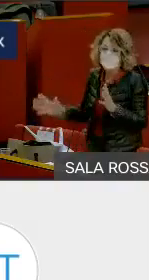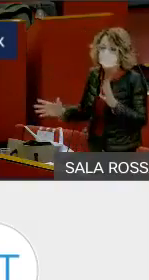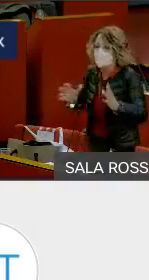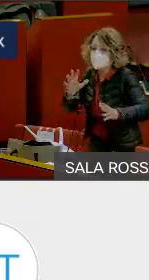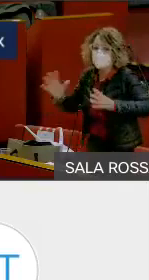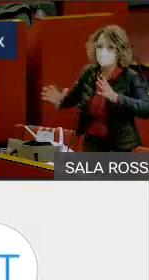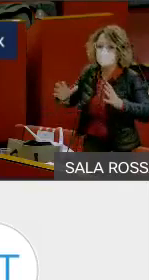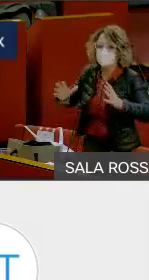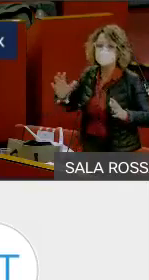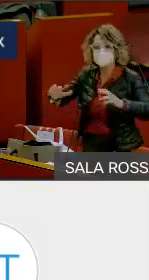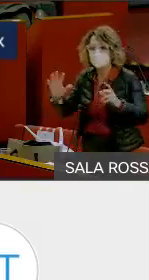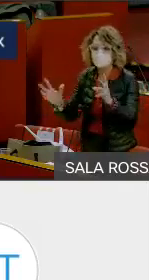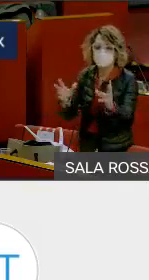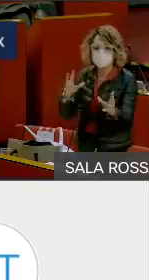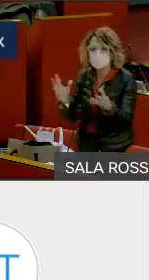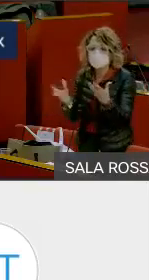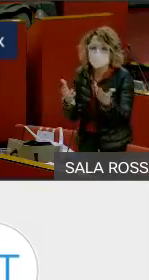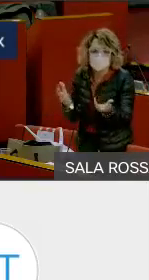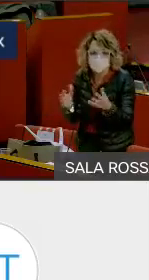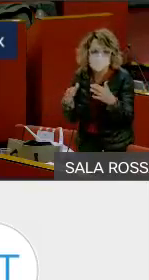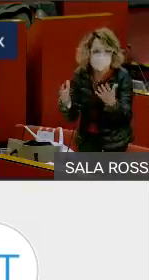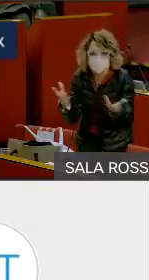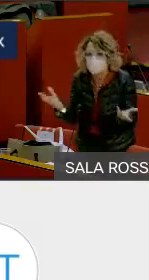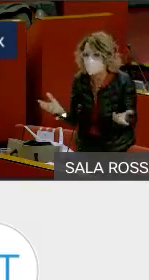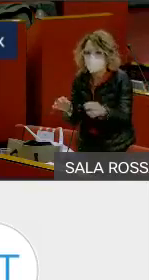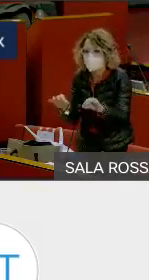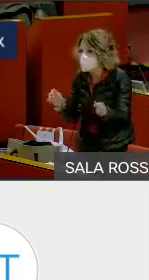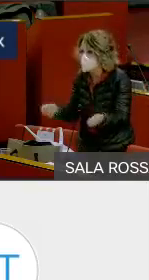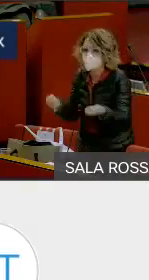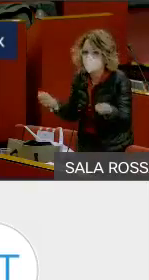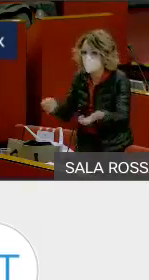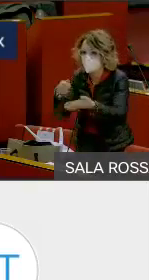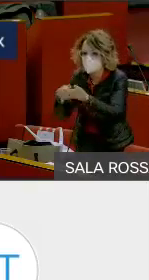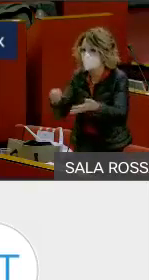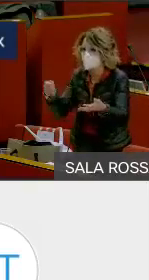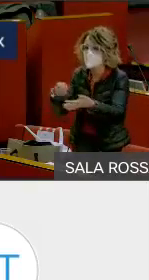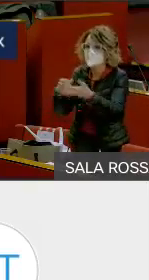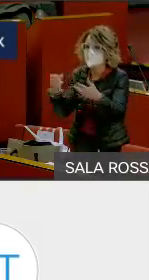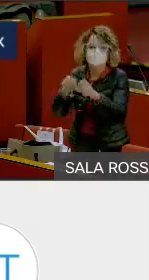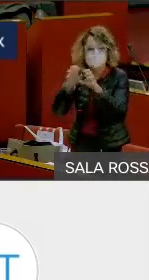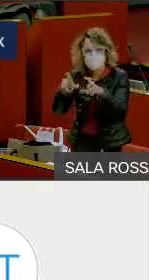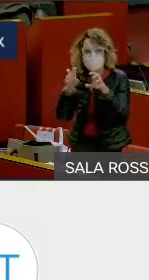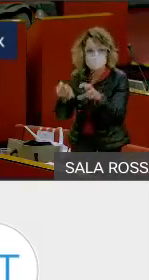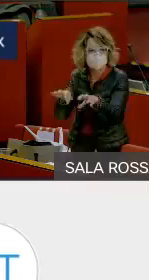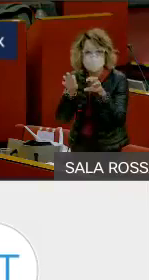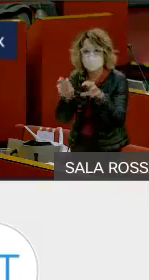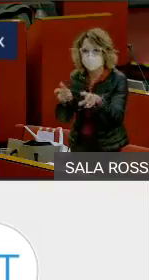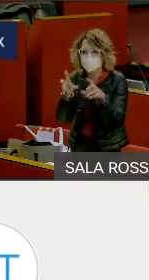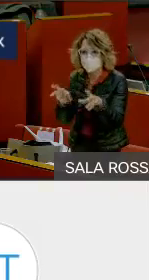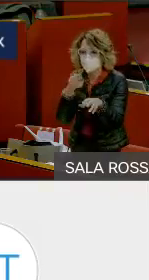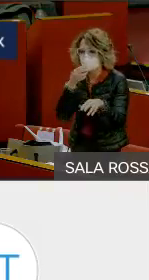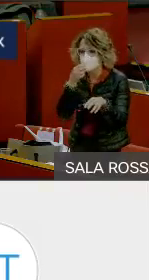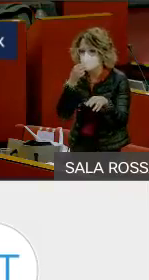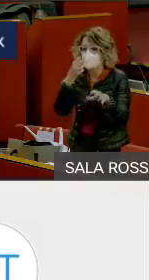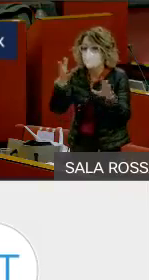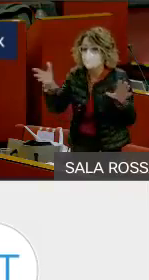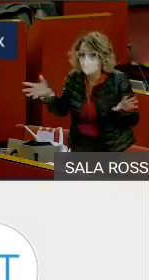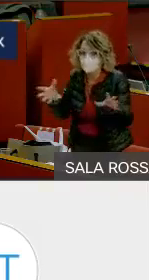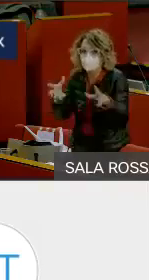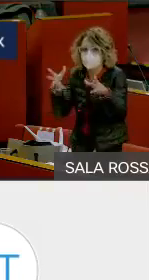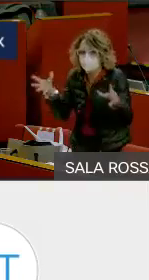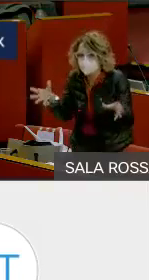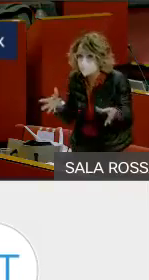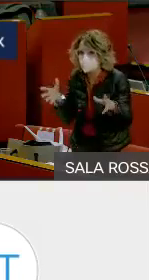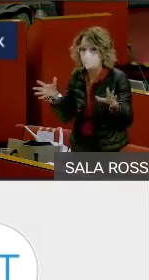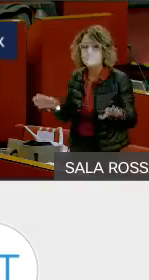quindi ancora ancora ci sono dei pareri che li fate dare perché non potete proprio caro proprio possibilità di levarli perché non obbligata